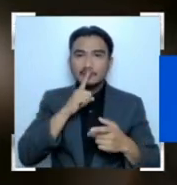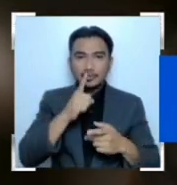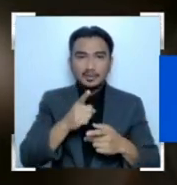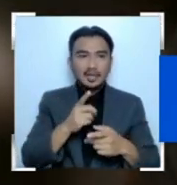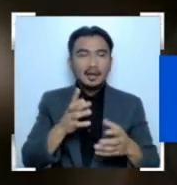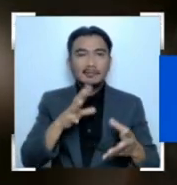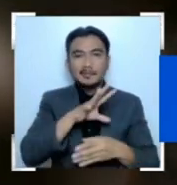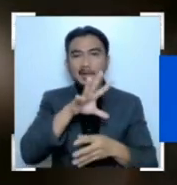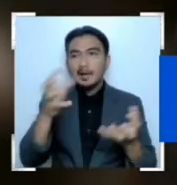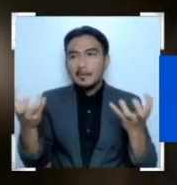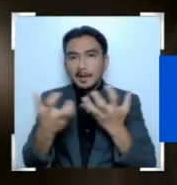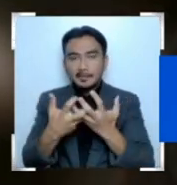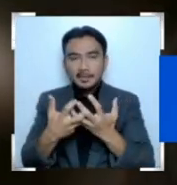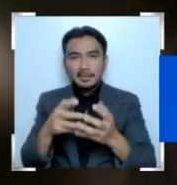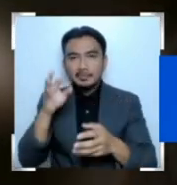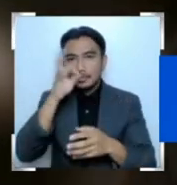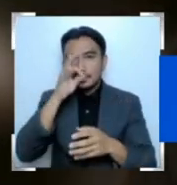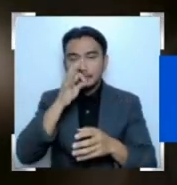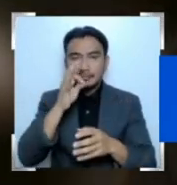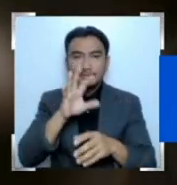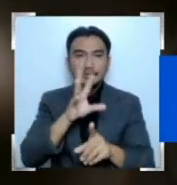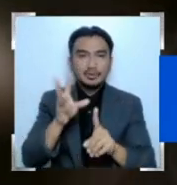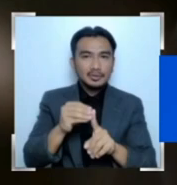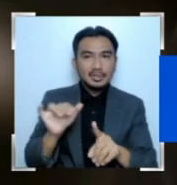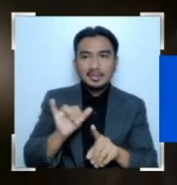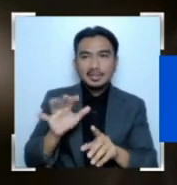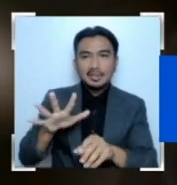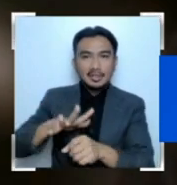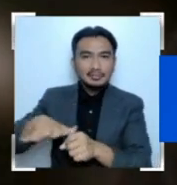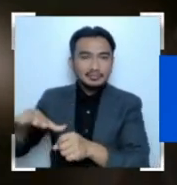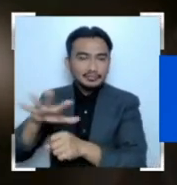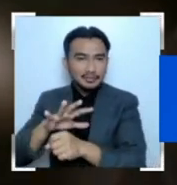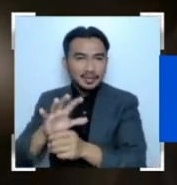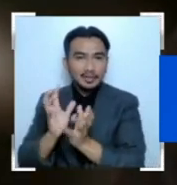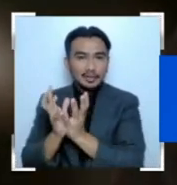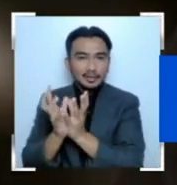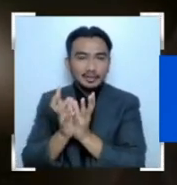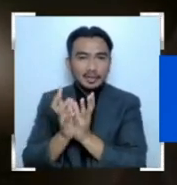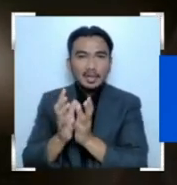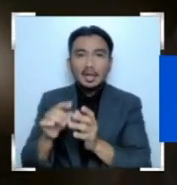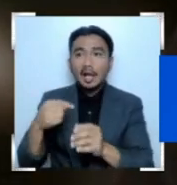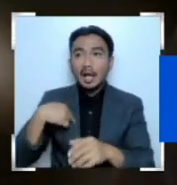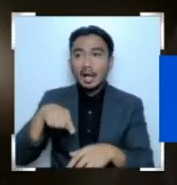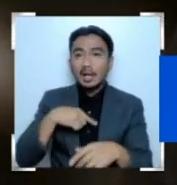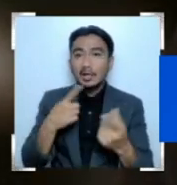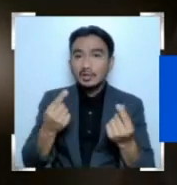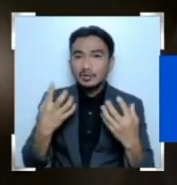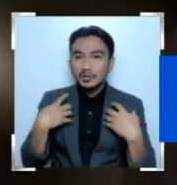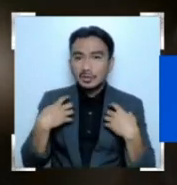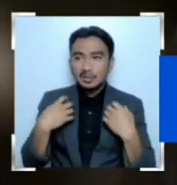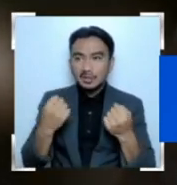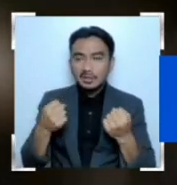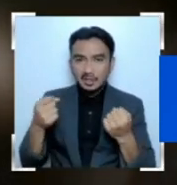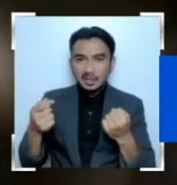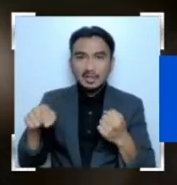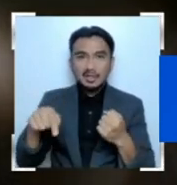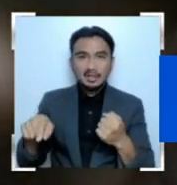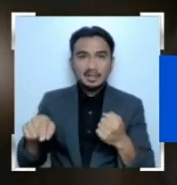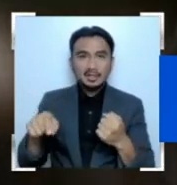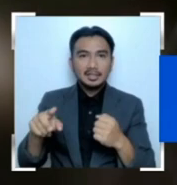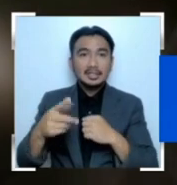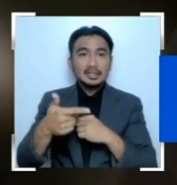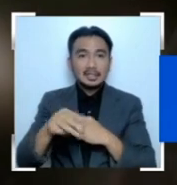local communities. This is why we strengthened GMA Regional TV because for